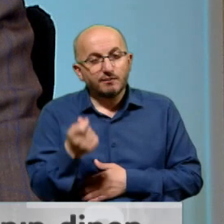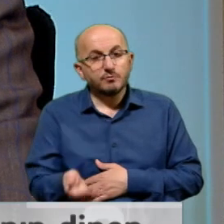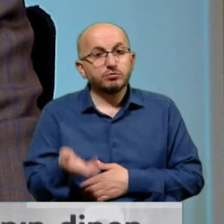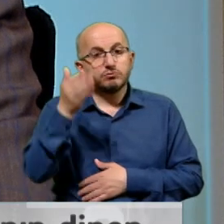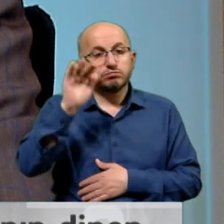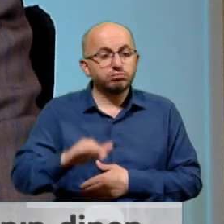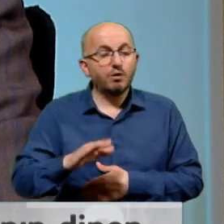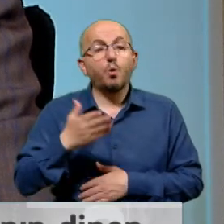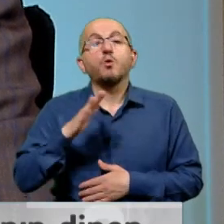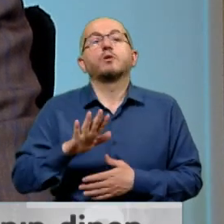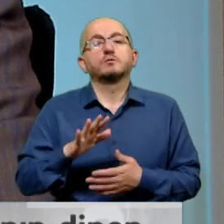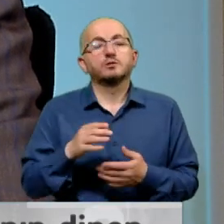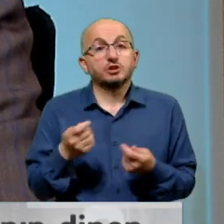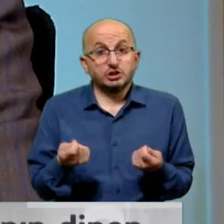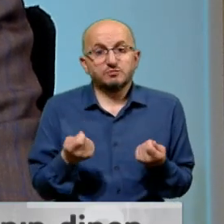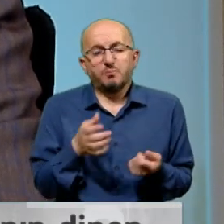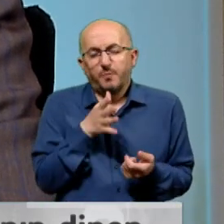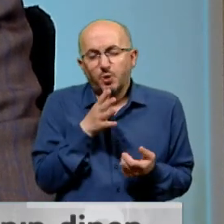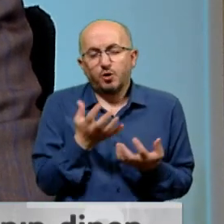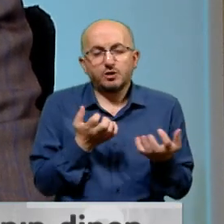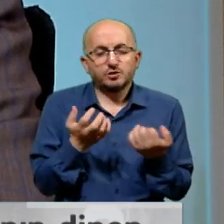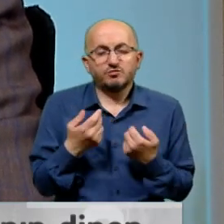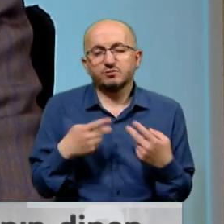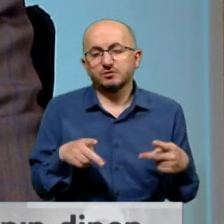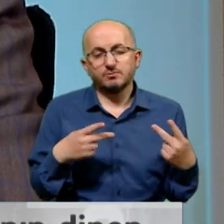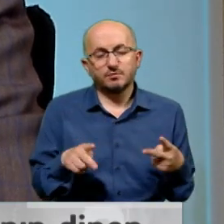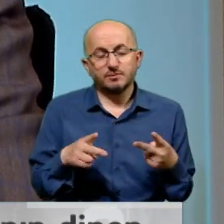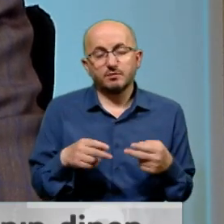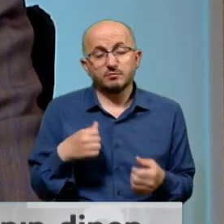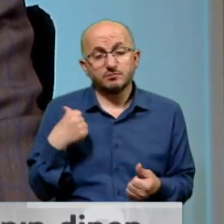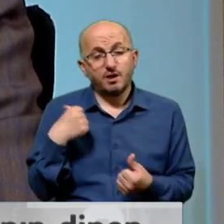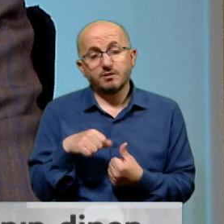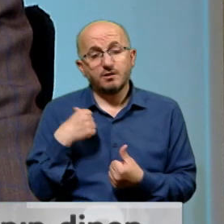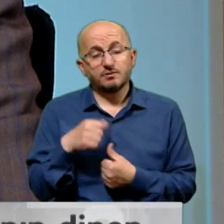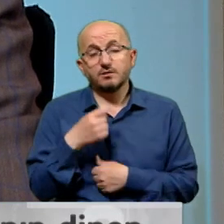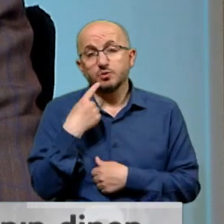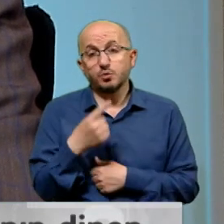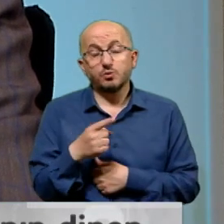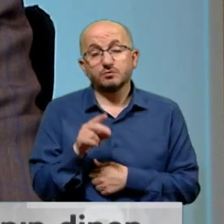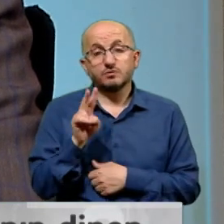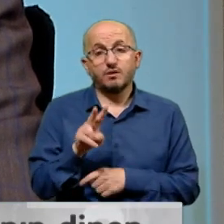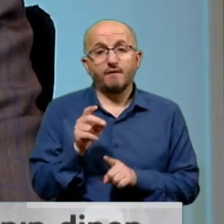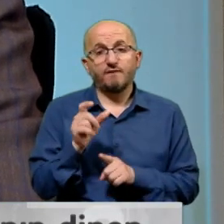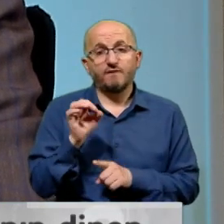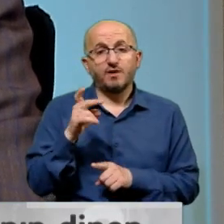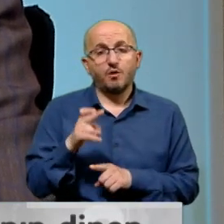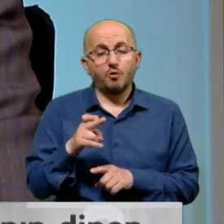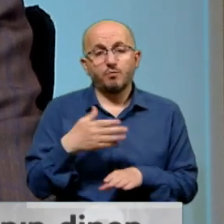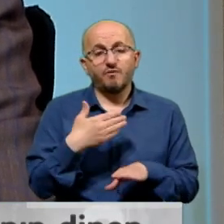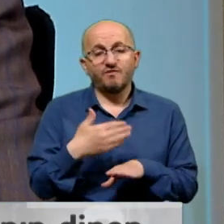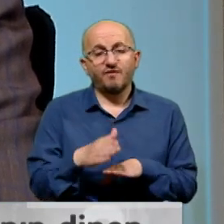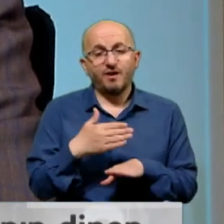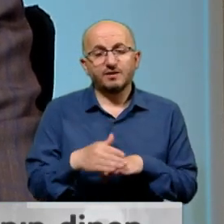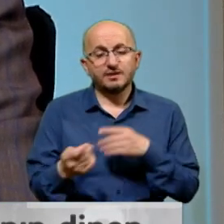biliyorsa alışveriş yapabilir bunu defalarca söyledik viyop ise yani vadeli